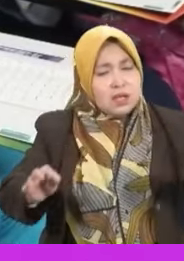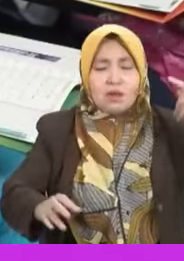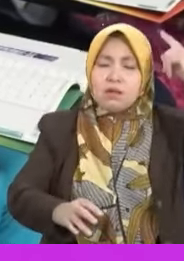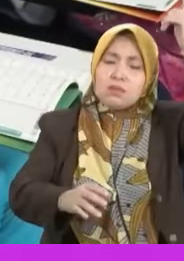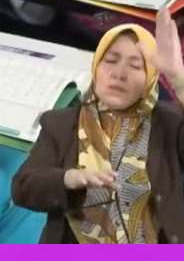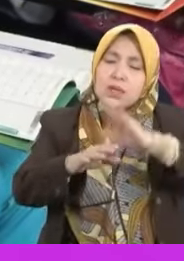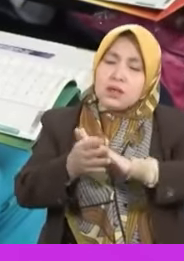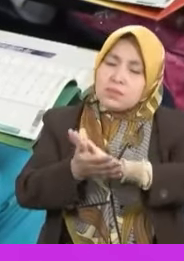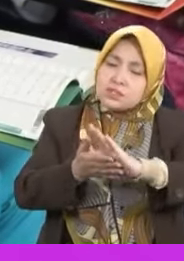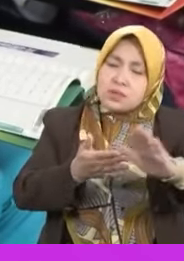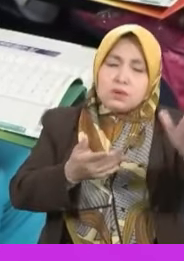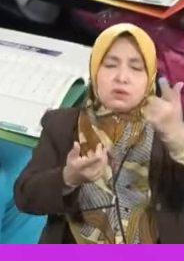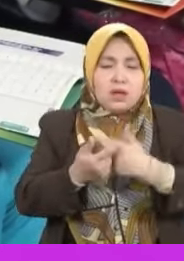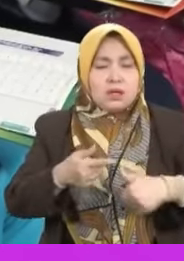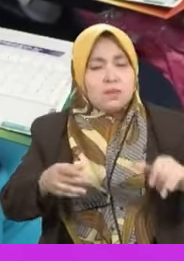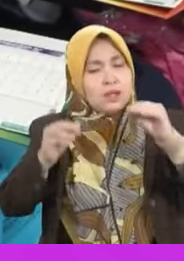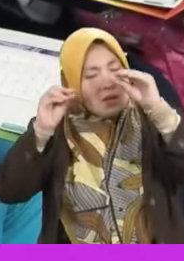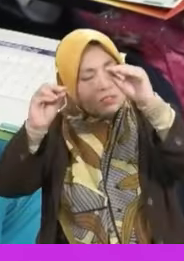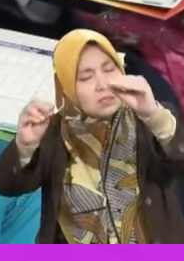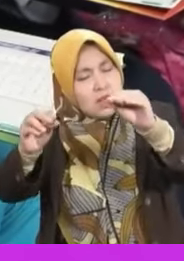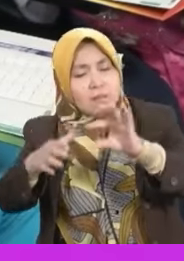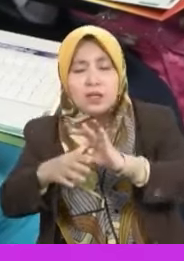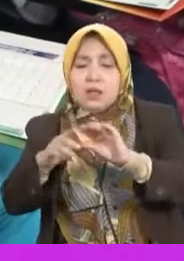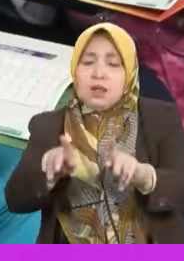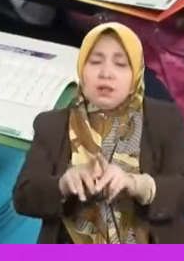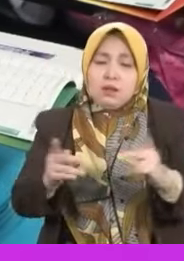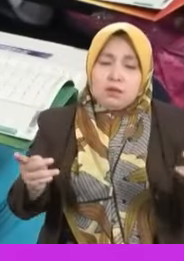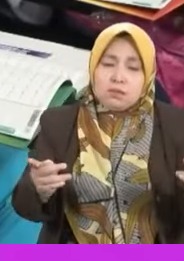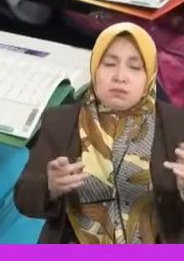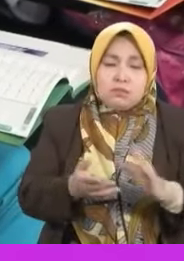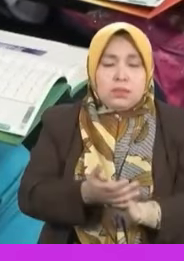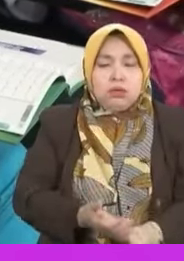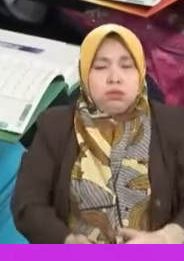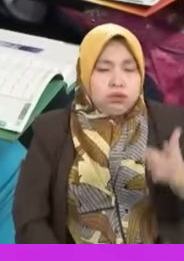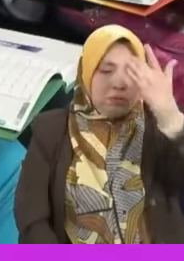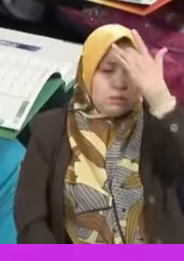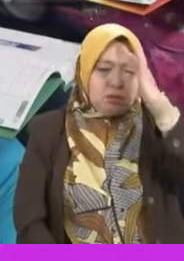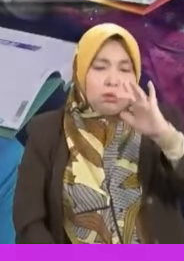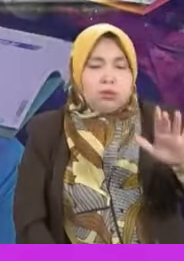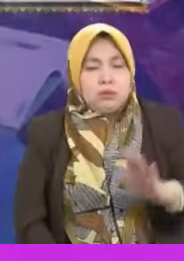ويعلمكم الكتاب والحكمة